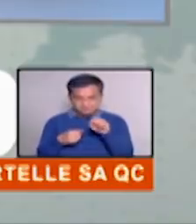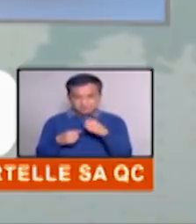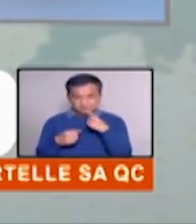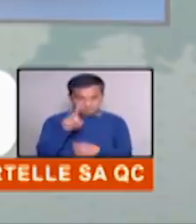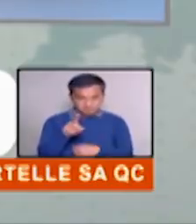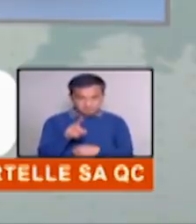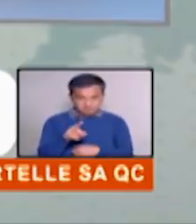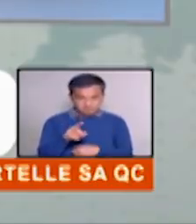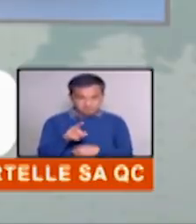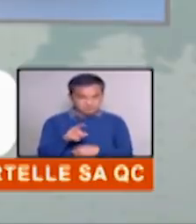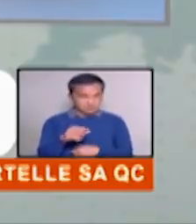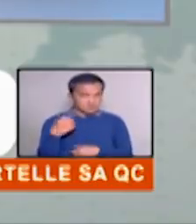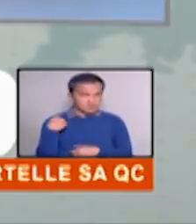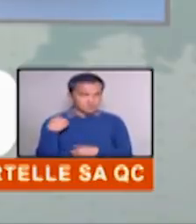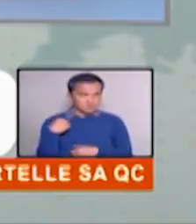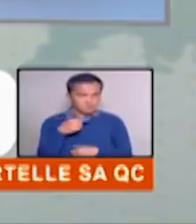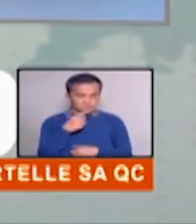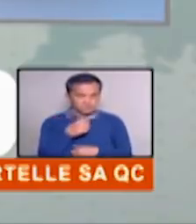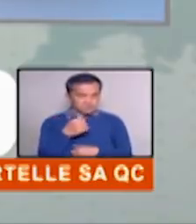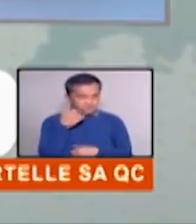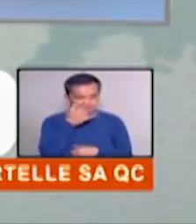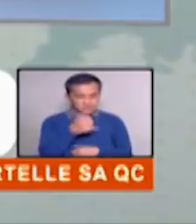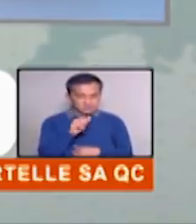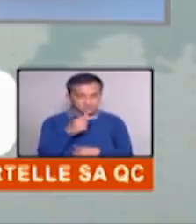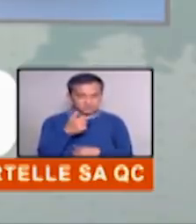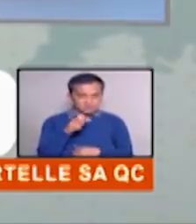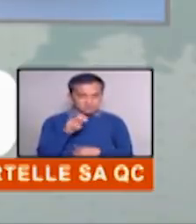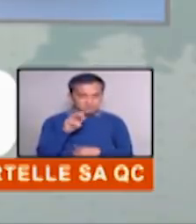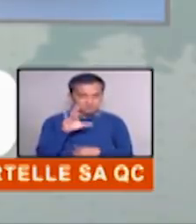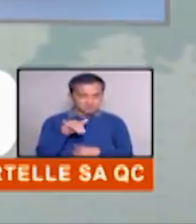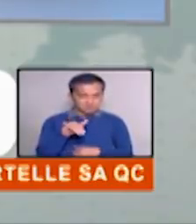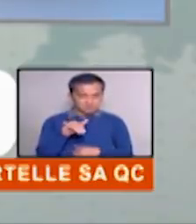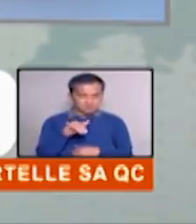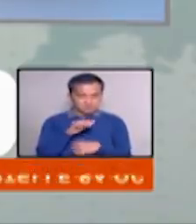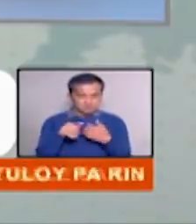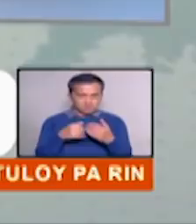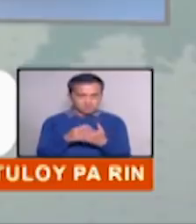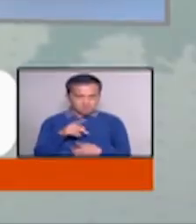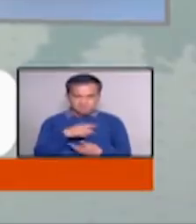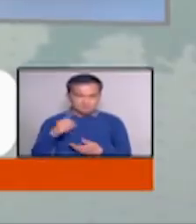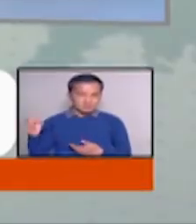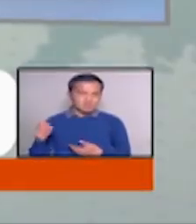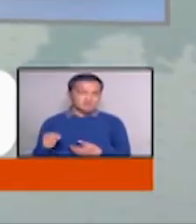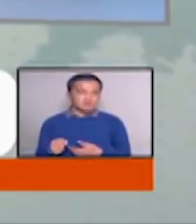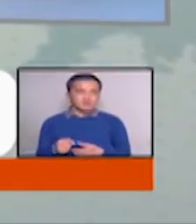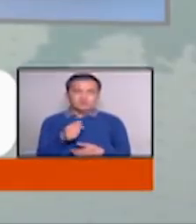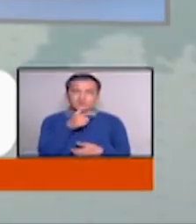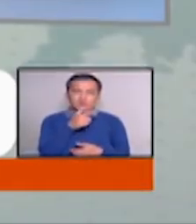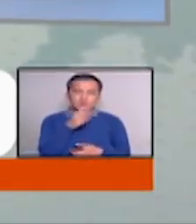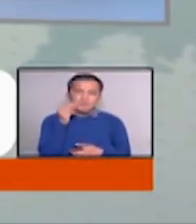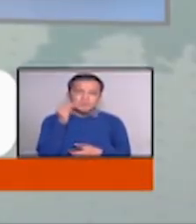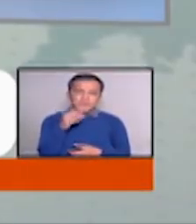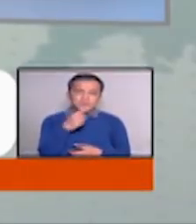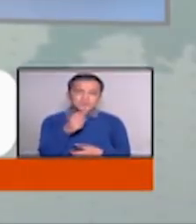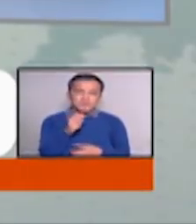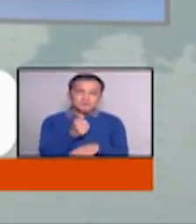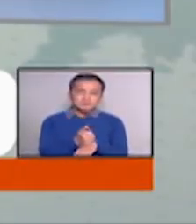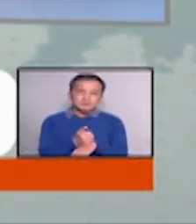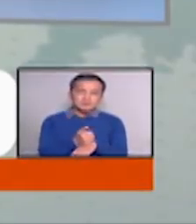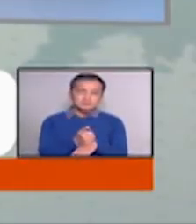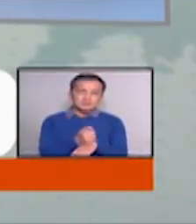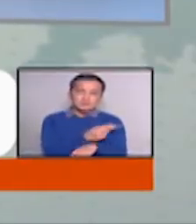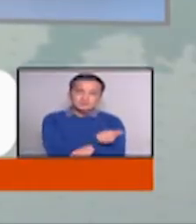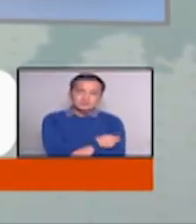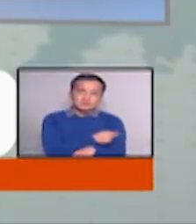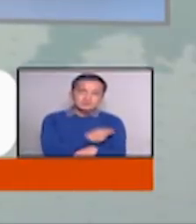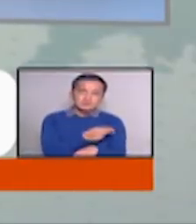inyong agency? Hindi po kasi wala po akong contact sa agency. Kinuha niya po yung lahat ng papeles ko eh. Sino ulit, ma'am, ang nag-assign sa inyo dyan sa ospital